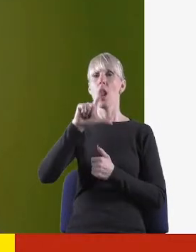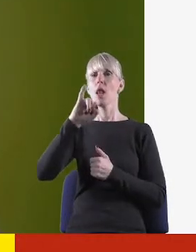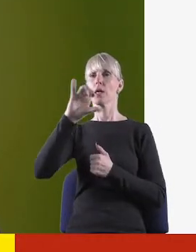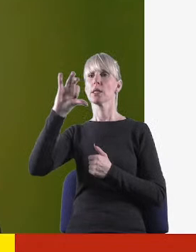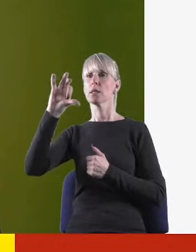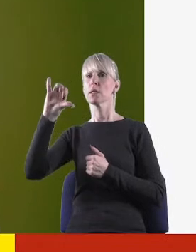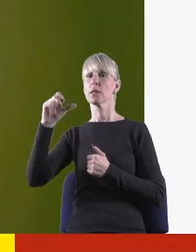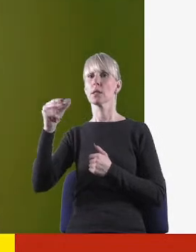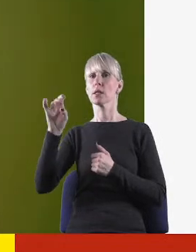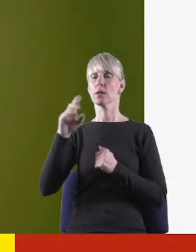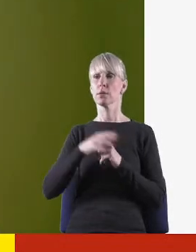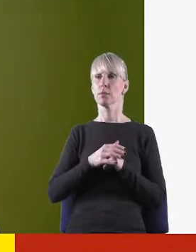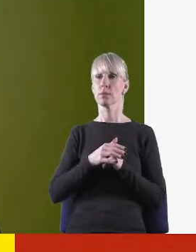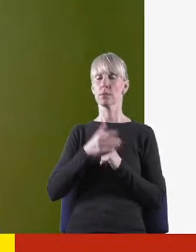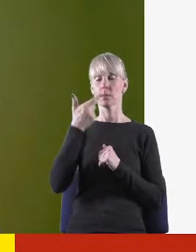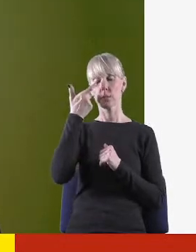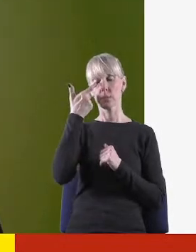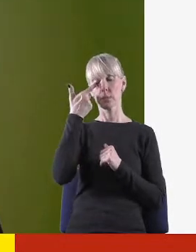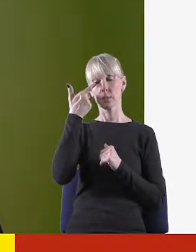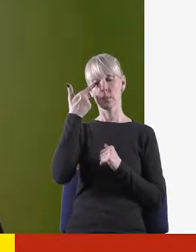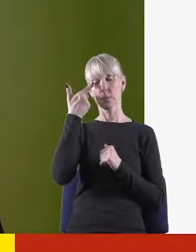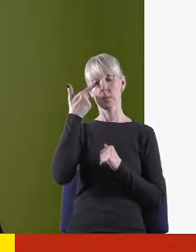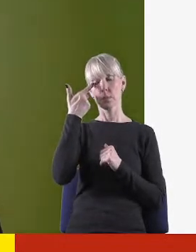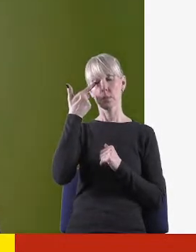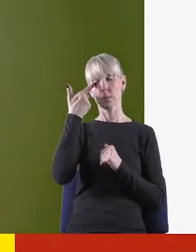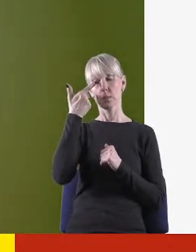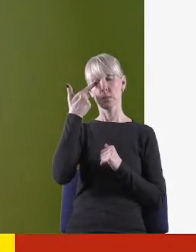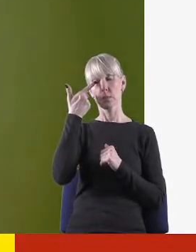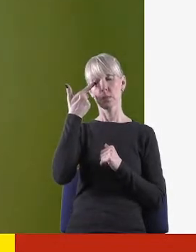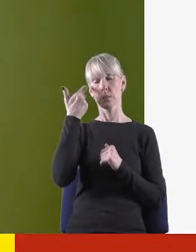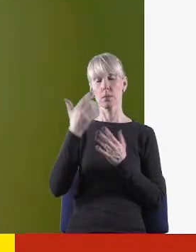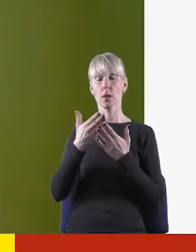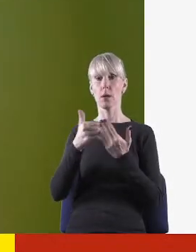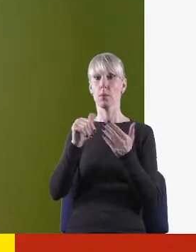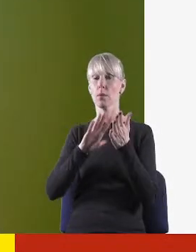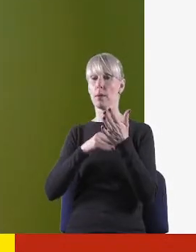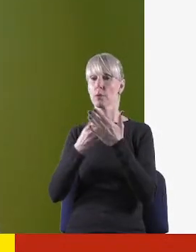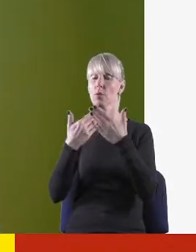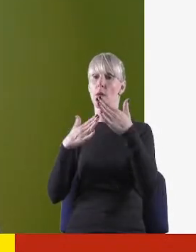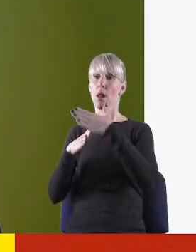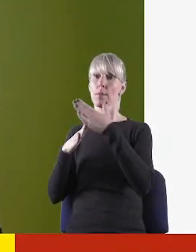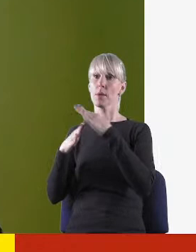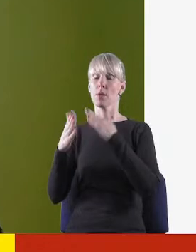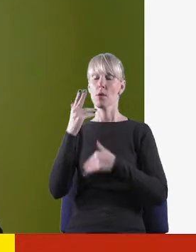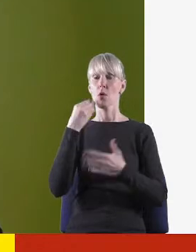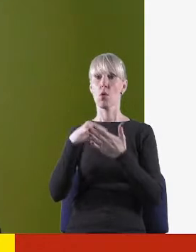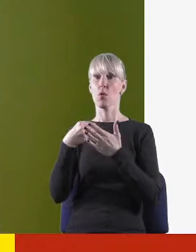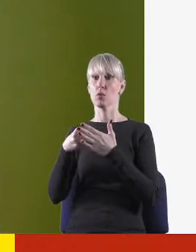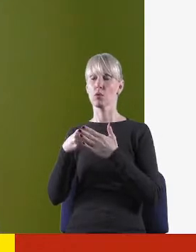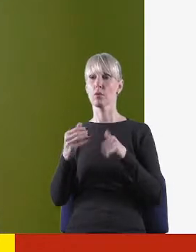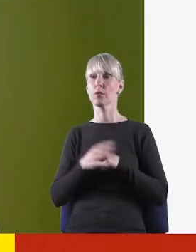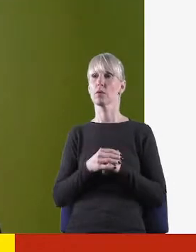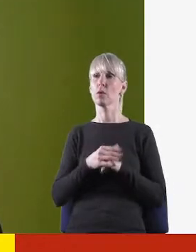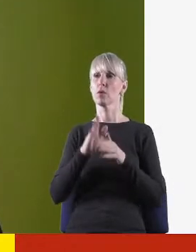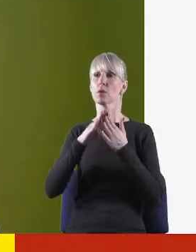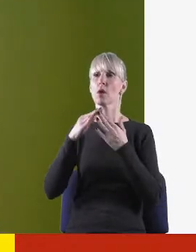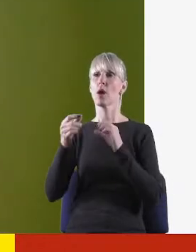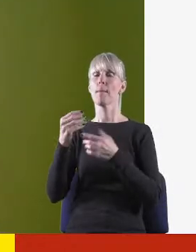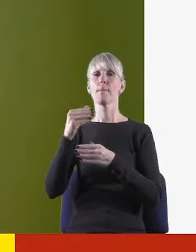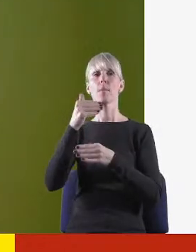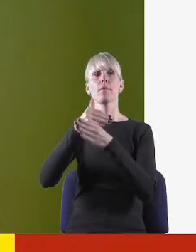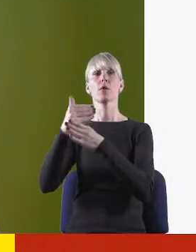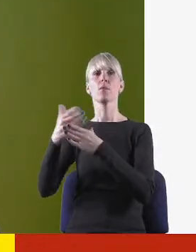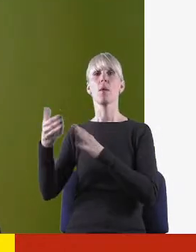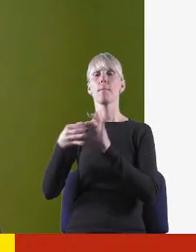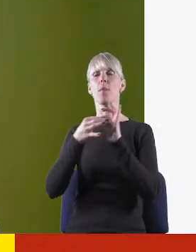przykład wprowadzenie limitów kosztów ponoszonych na rzecz podmiotów powiązanych. To powiązanie podmiotów zresztą